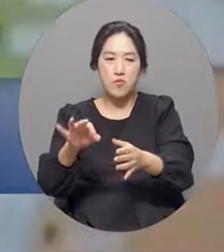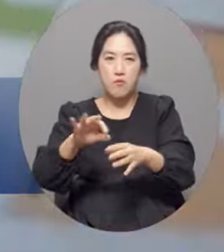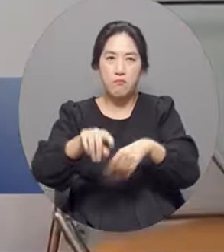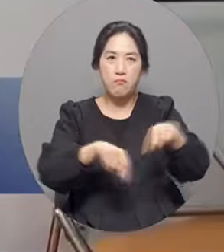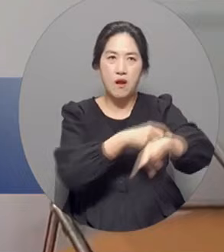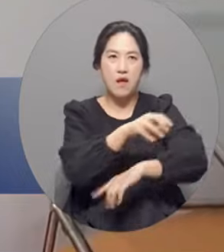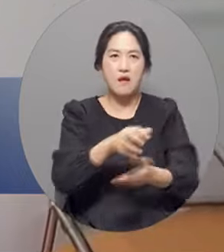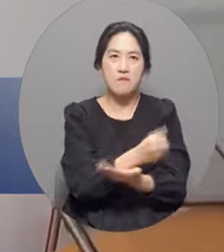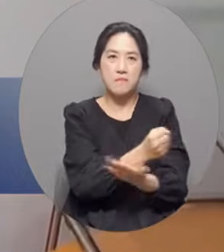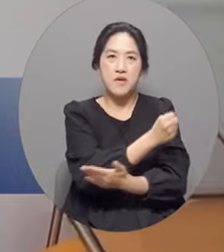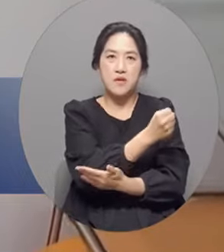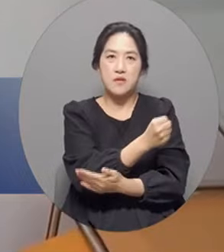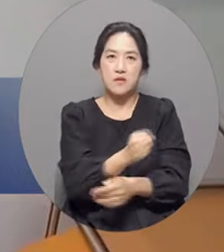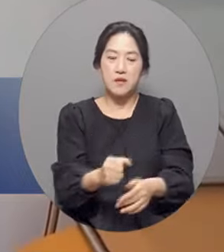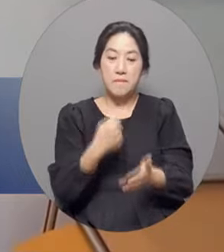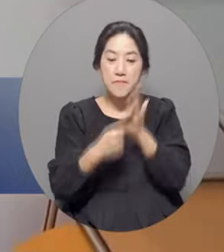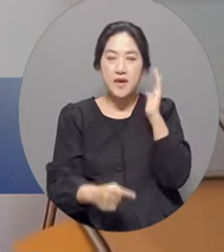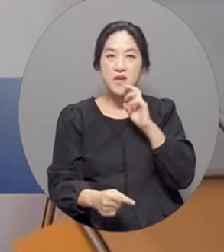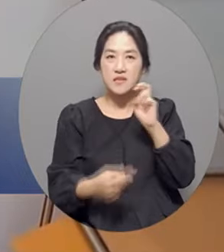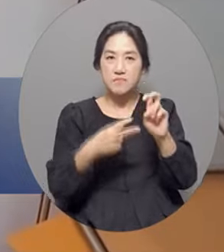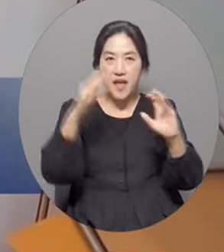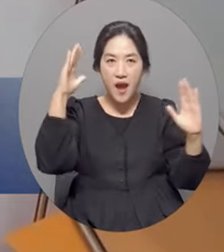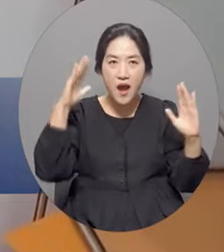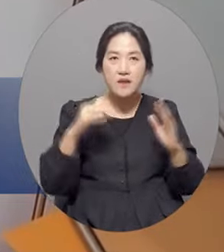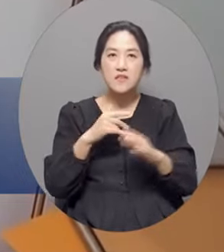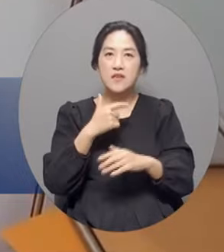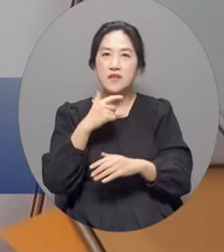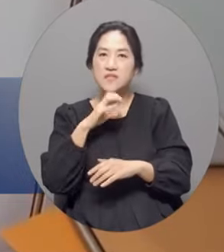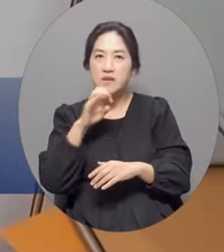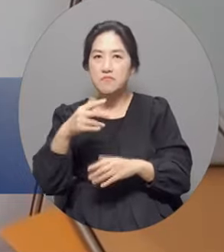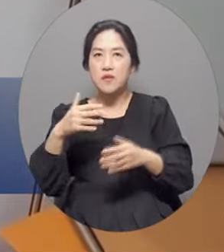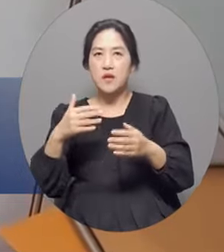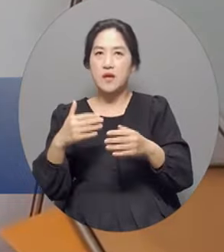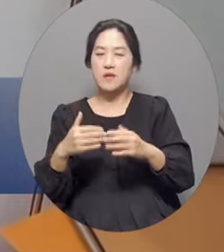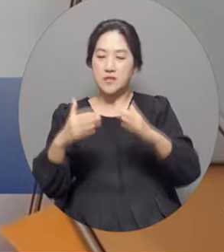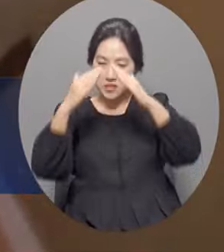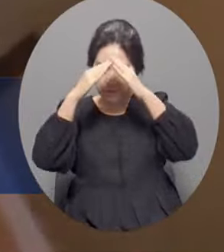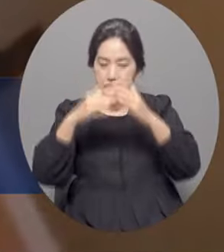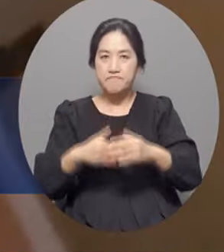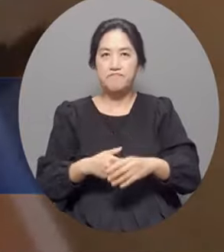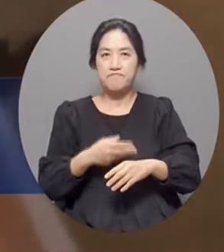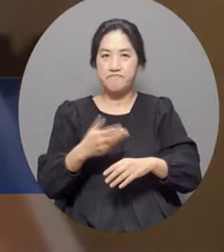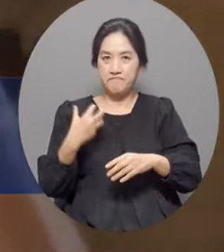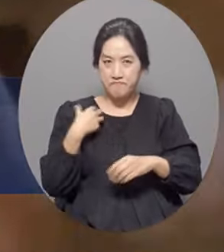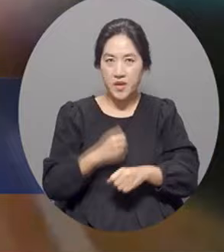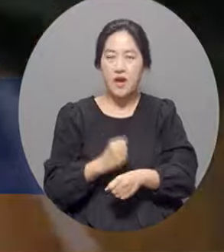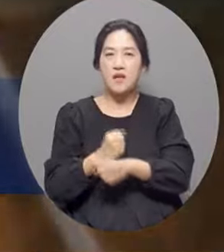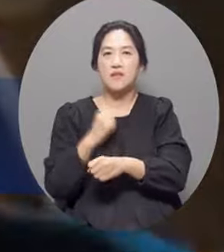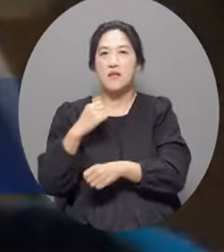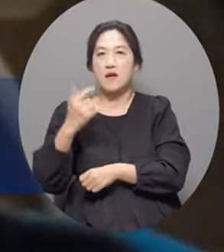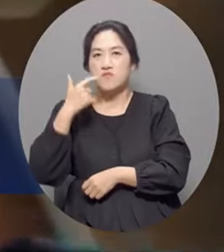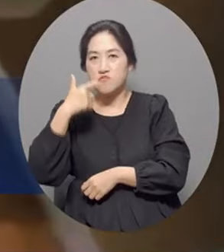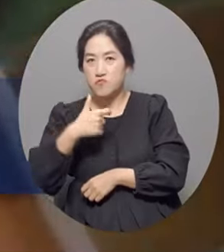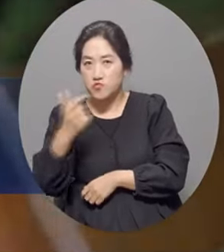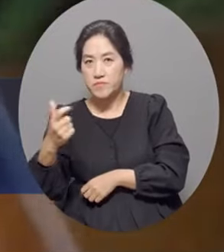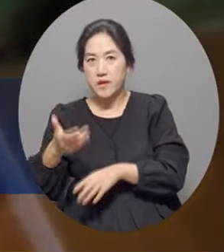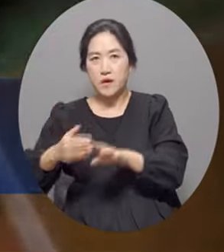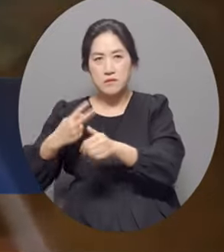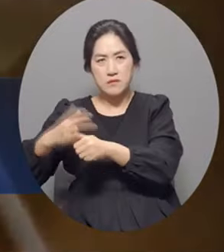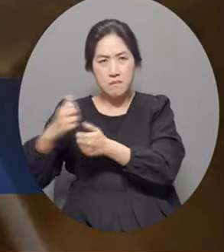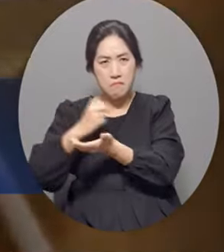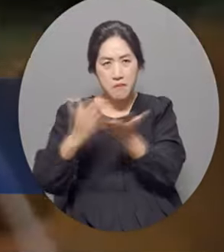학생 그 40대 주부 60대 의사까지 피해범위가 다하였고 피해자별 적는 300만 원부터 만는